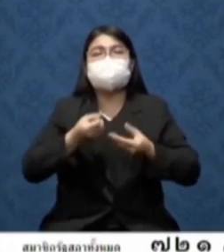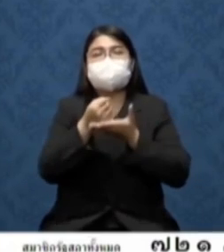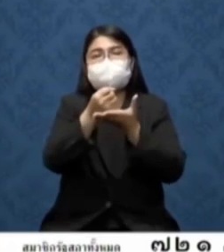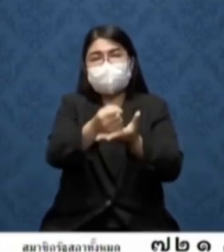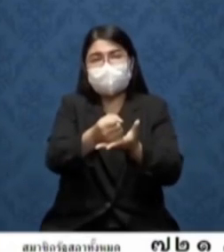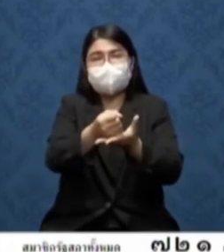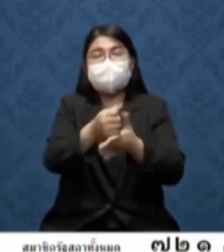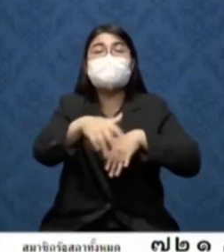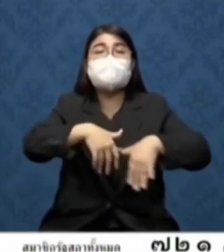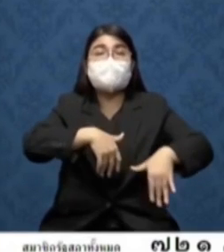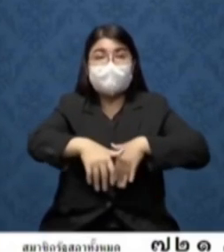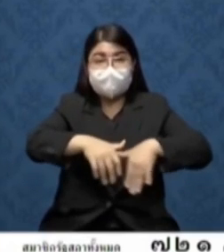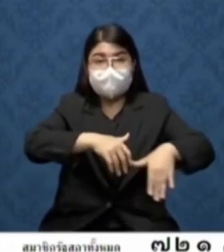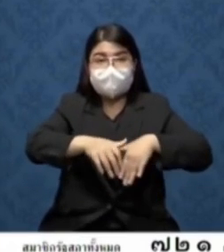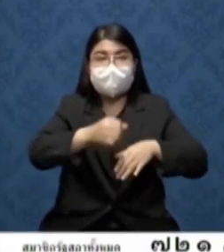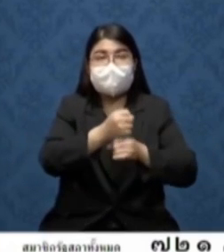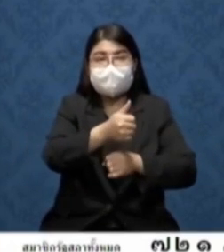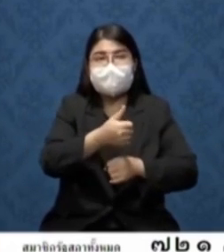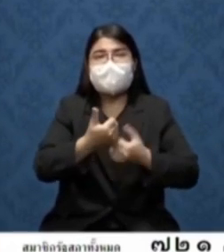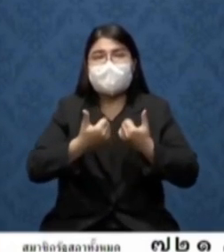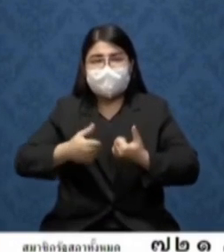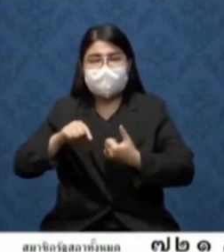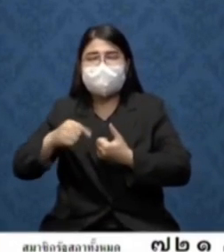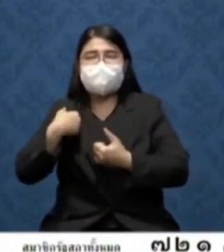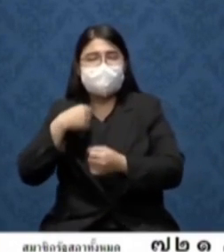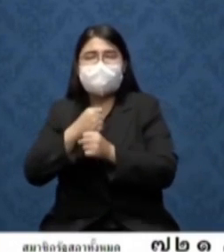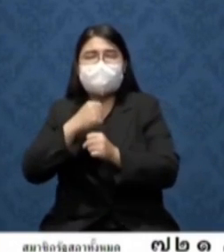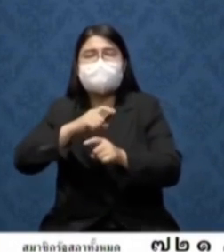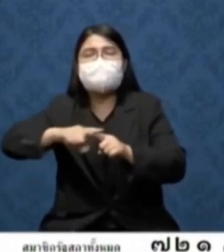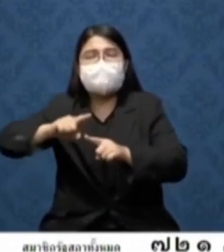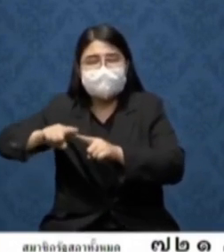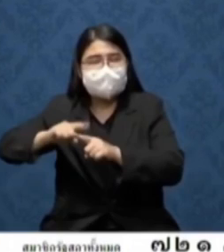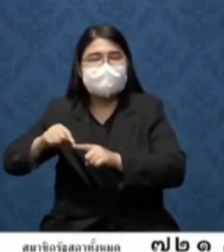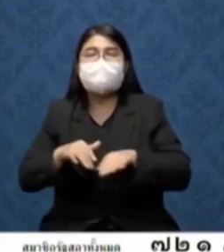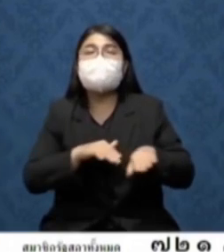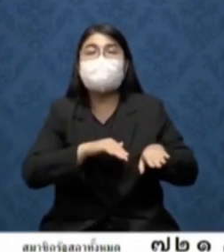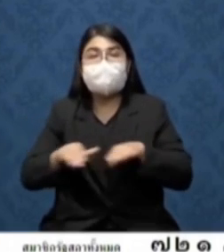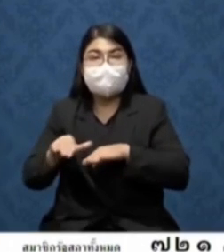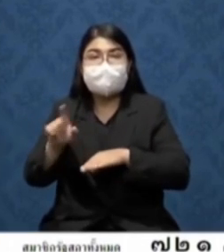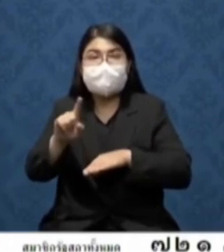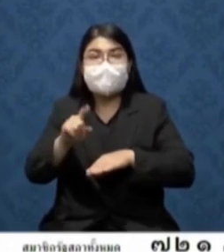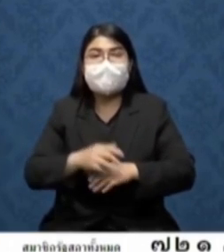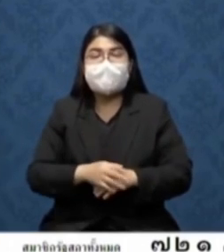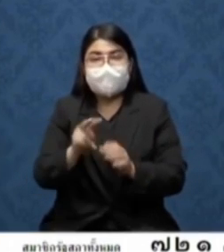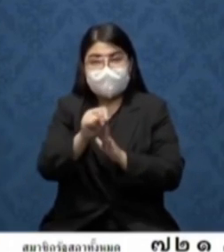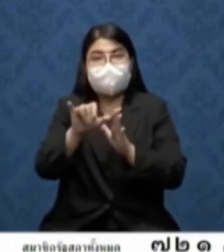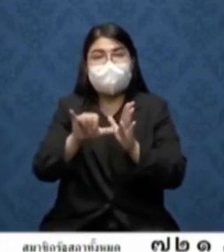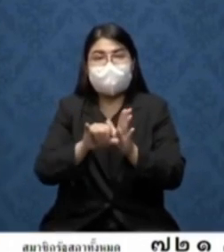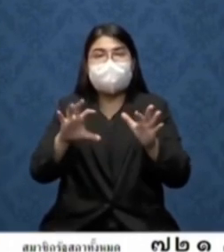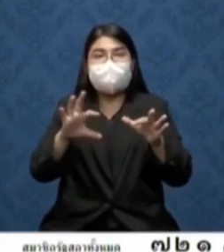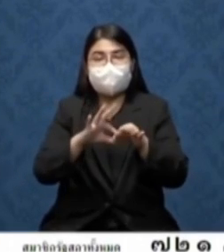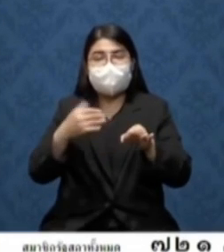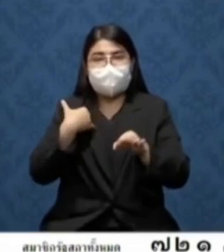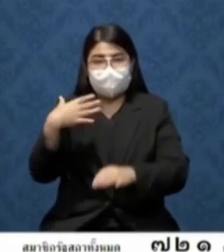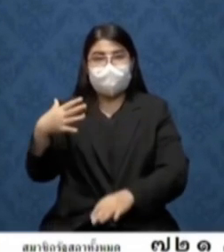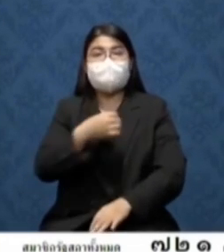โยบายหนึ่งที่ทำสิ่งต่างๆเหล่านี้ได้พร้อมกันนั่นคือนโยบายกระจายอำนาจนั่นคือนโยบาย